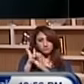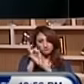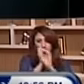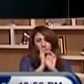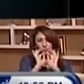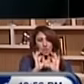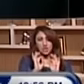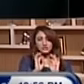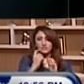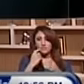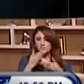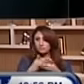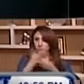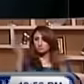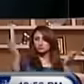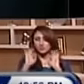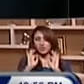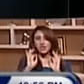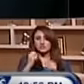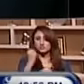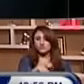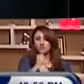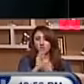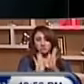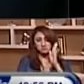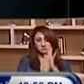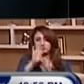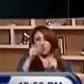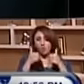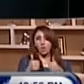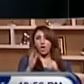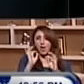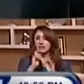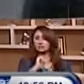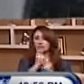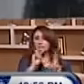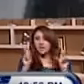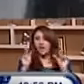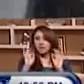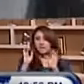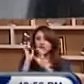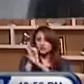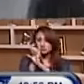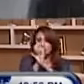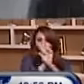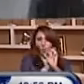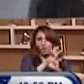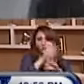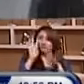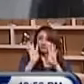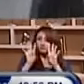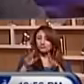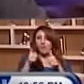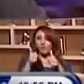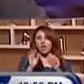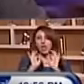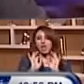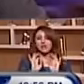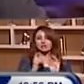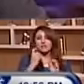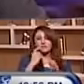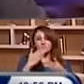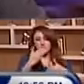اداره مصر القديمه، مع كميه انجازات فيها وحمله لبناء لدهان جميع اسوار